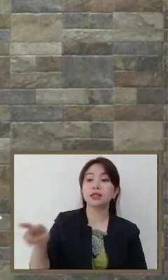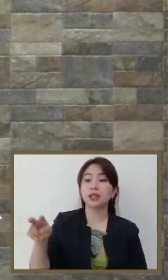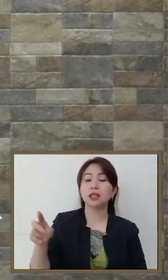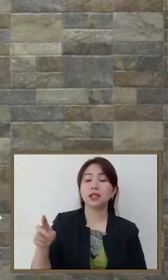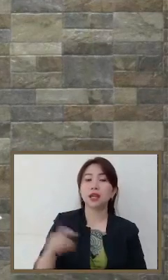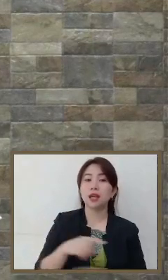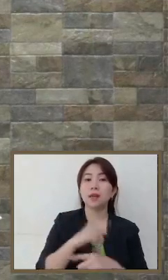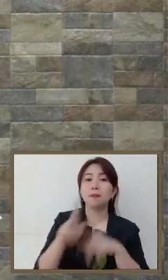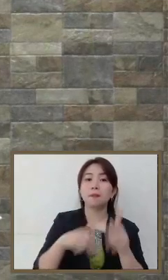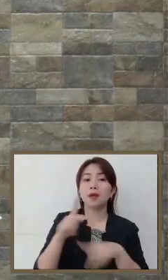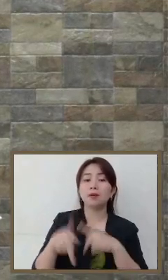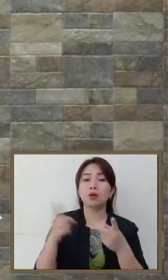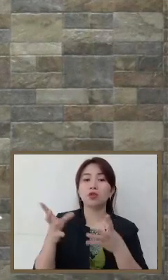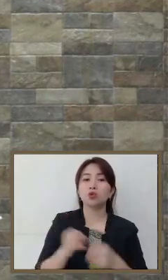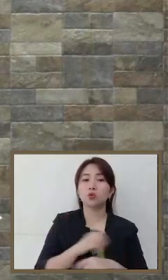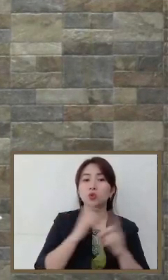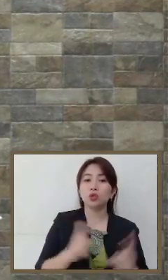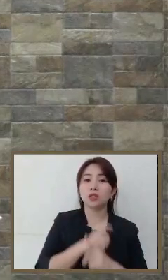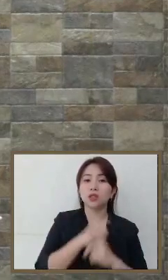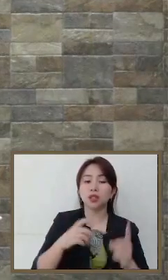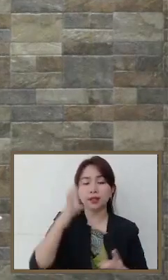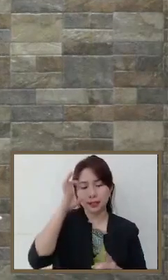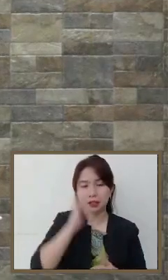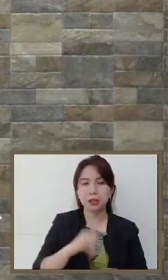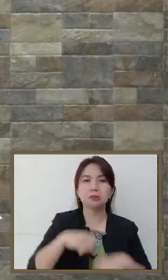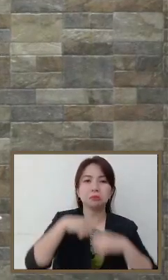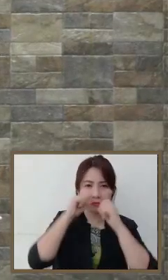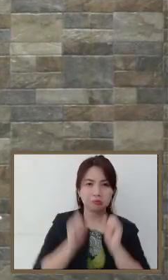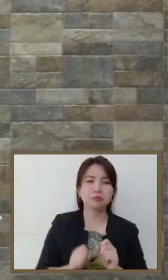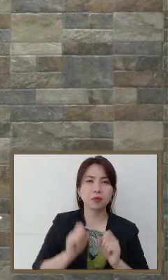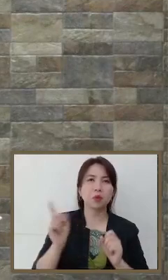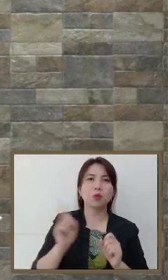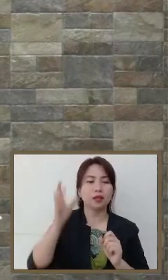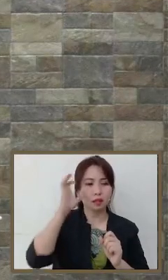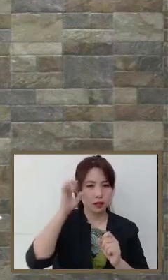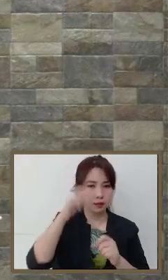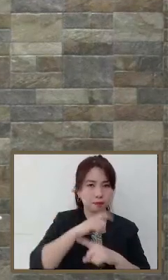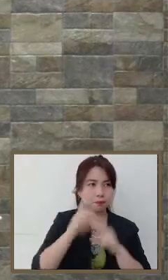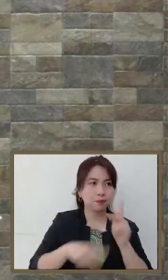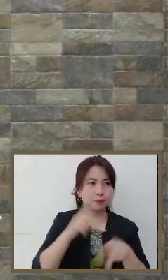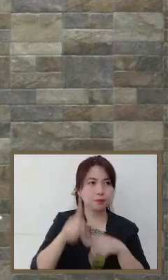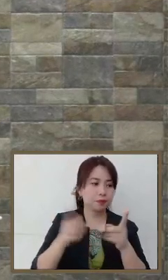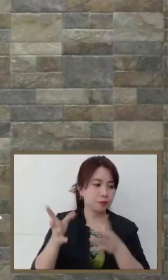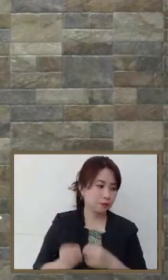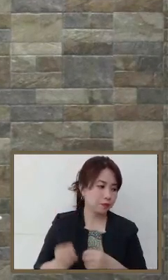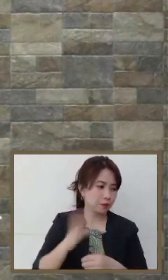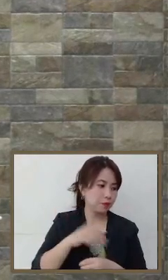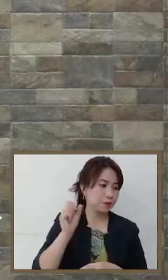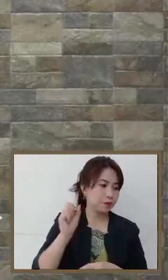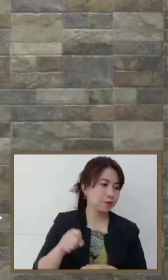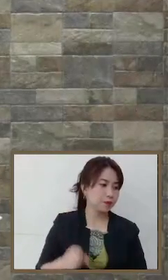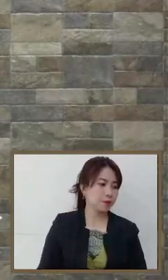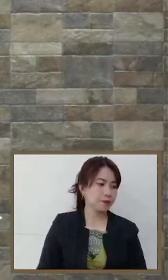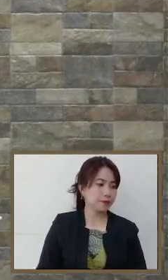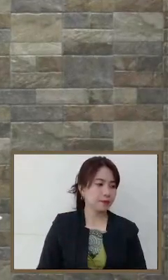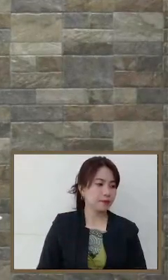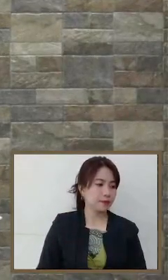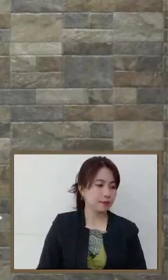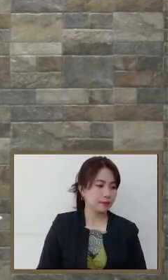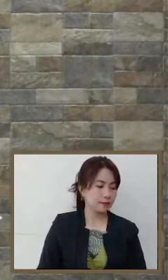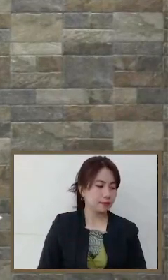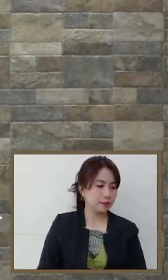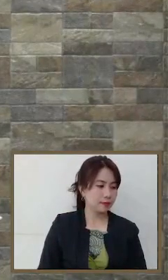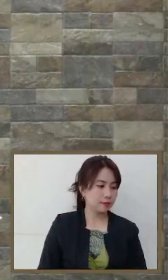siya nalulungkot siya sa ginagawa ng tao nakakaramdam ng kalungkutan ng Diyos Amen